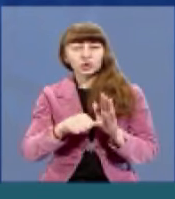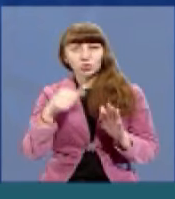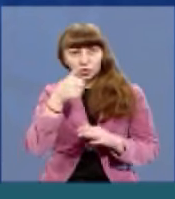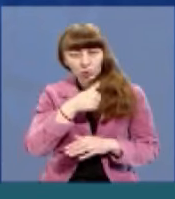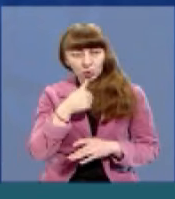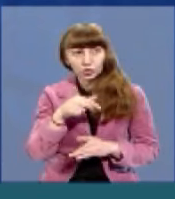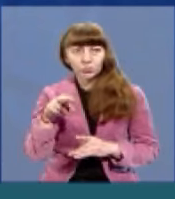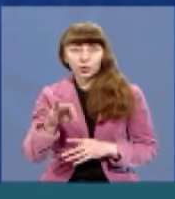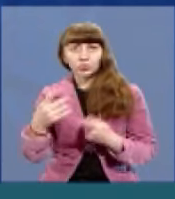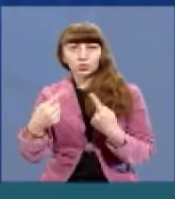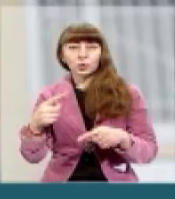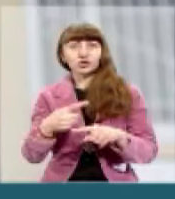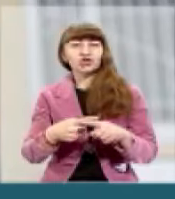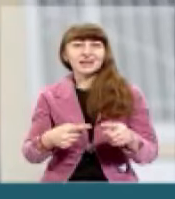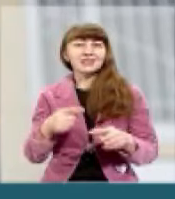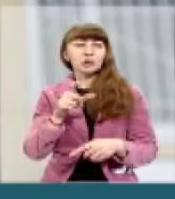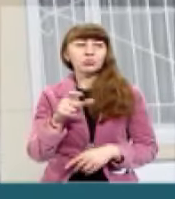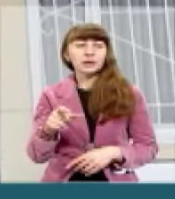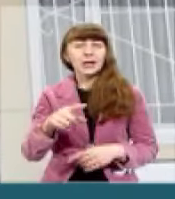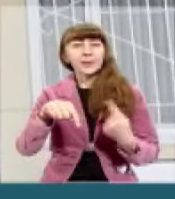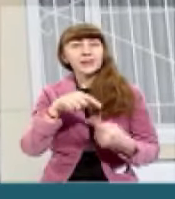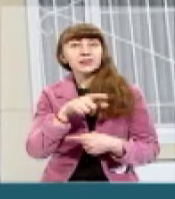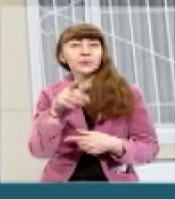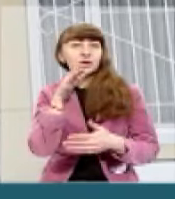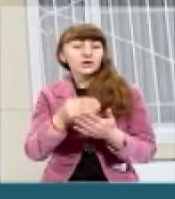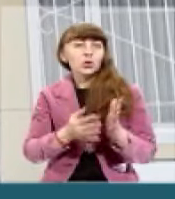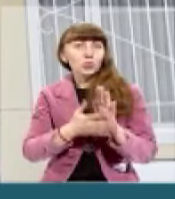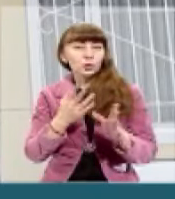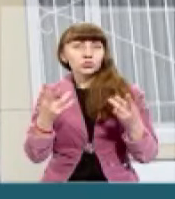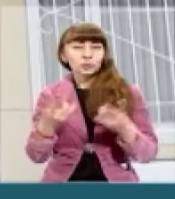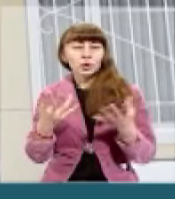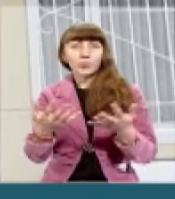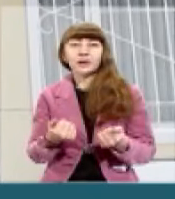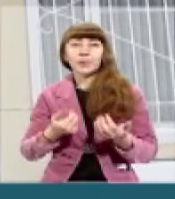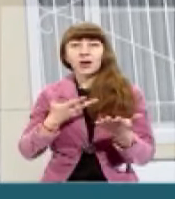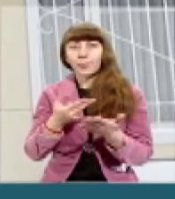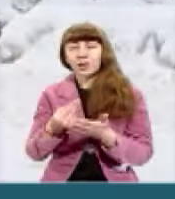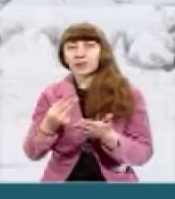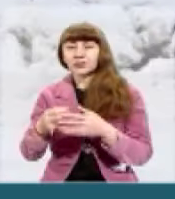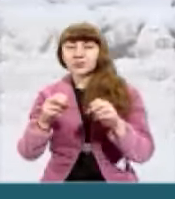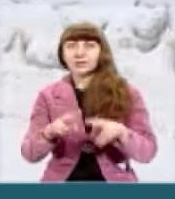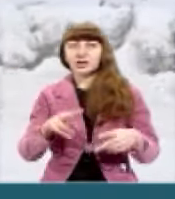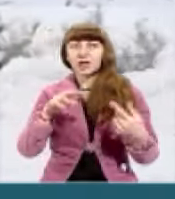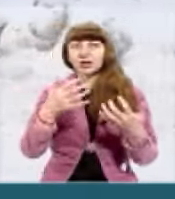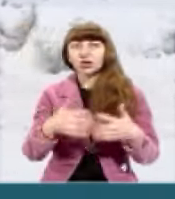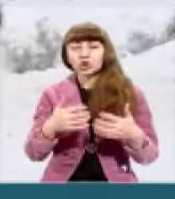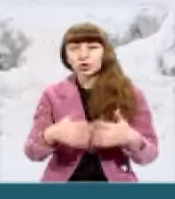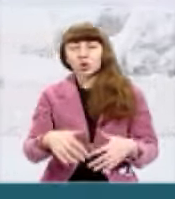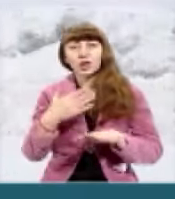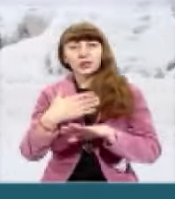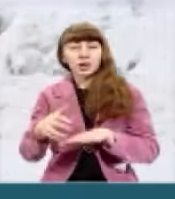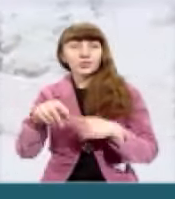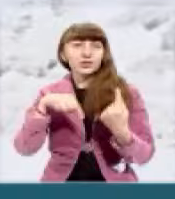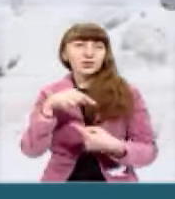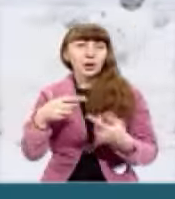года по остальной части населения. Предпринимателям, в свою очередь, рекомендуется принимать оплату на специальные бизнес-счета. Отказ